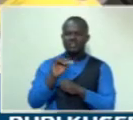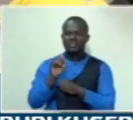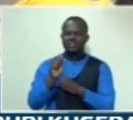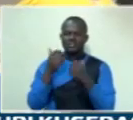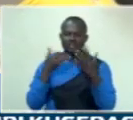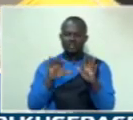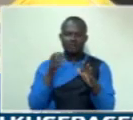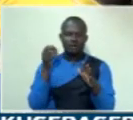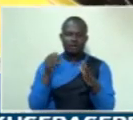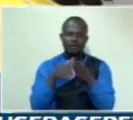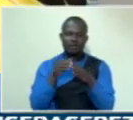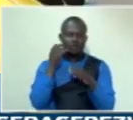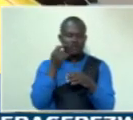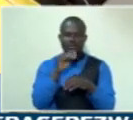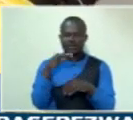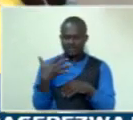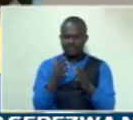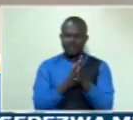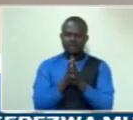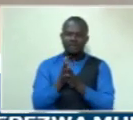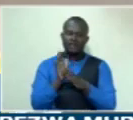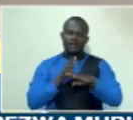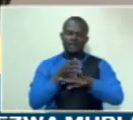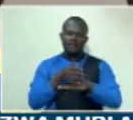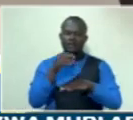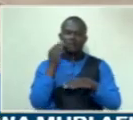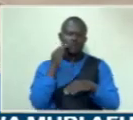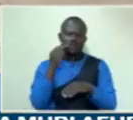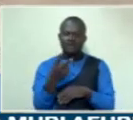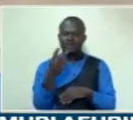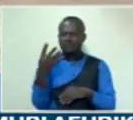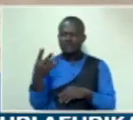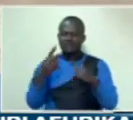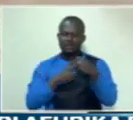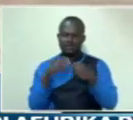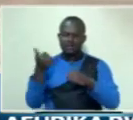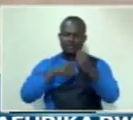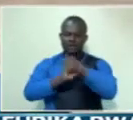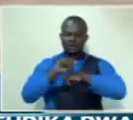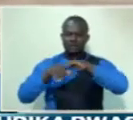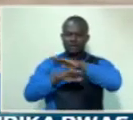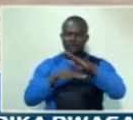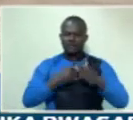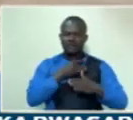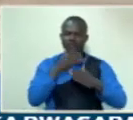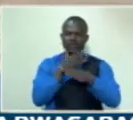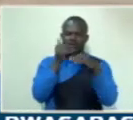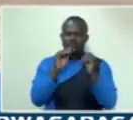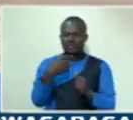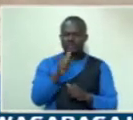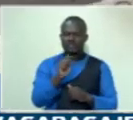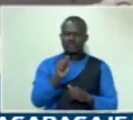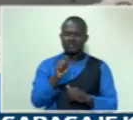muri Gicurasi itwaye asaga miliyoni 247. Ibindi bikorwa remezo byasuwe na Minisitiri